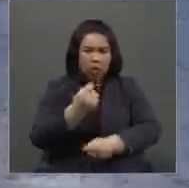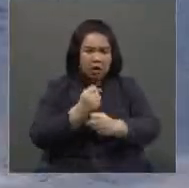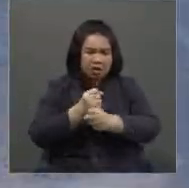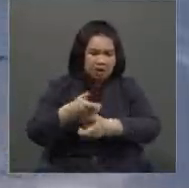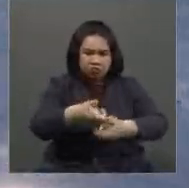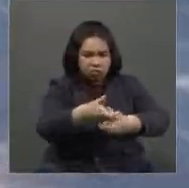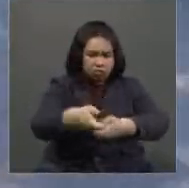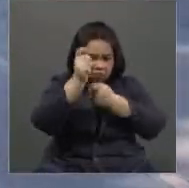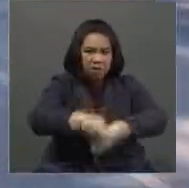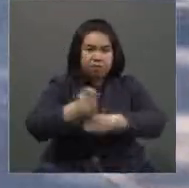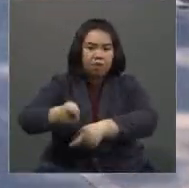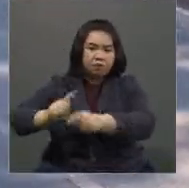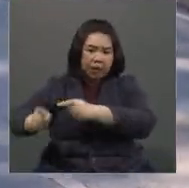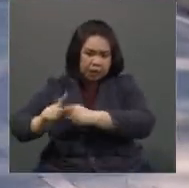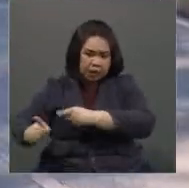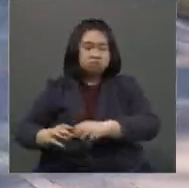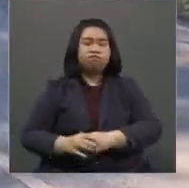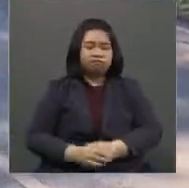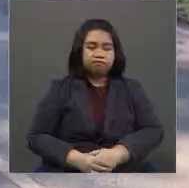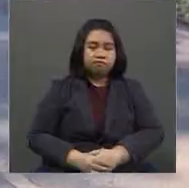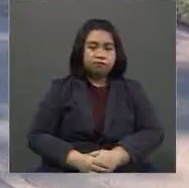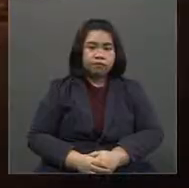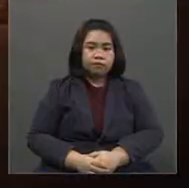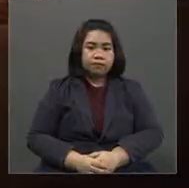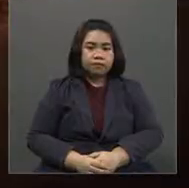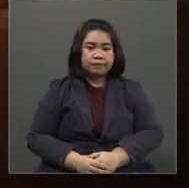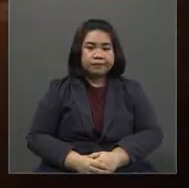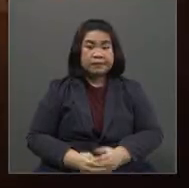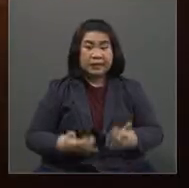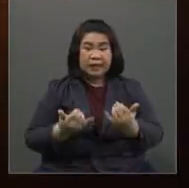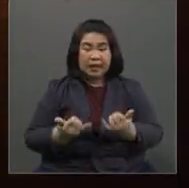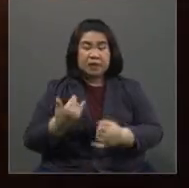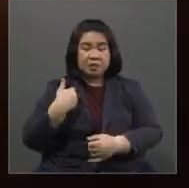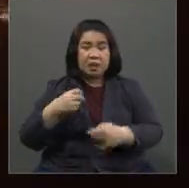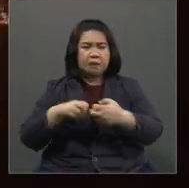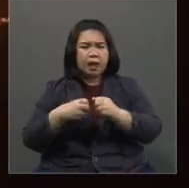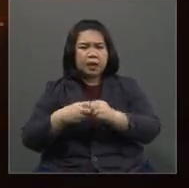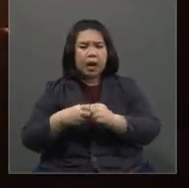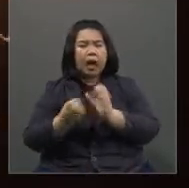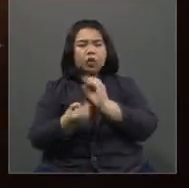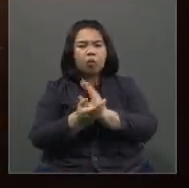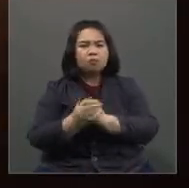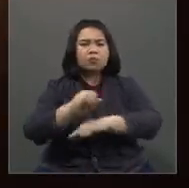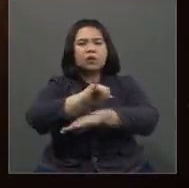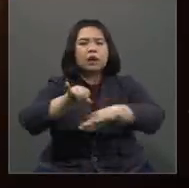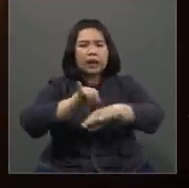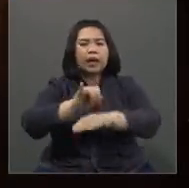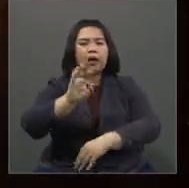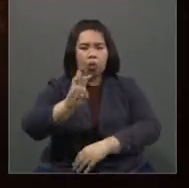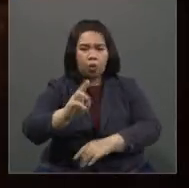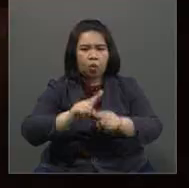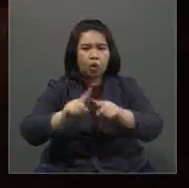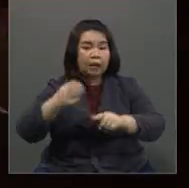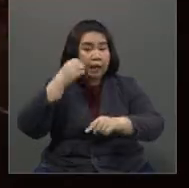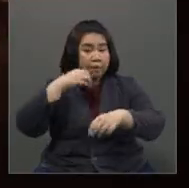คุมไว้ได้ไม่ให้ไฟเนี่ยลามเข้ามาในฝั่งไทยจนมีพื้นที่ได้รับความเสียหายประมาณ 6ไร่แต่ไม่มีบ้านเรือนประชา